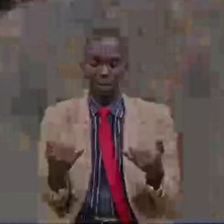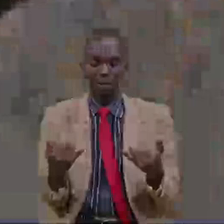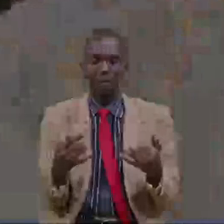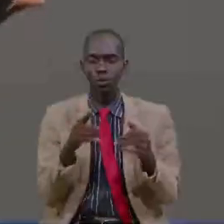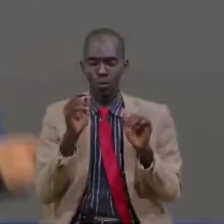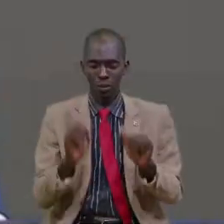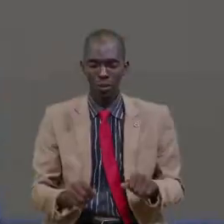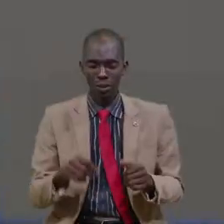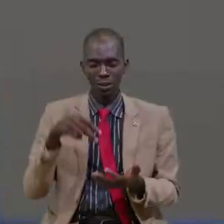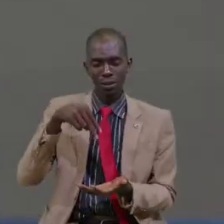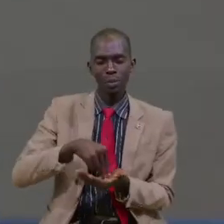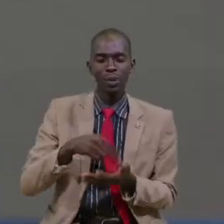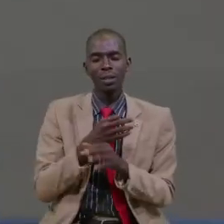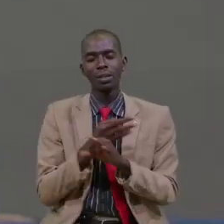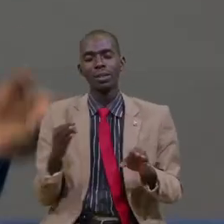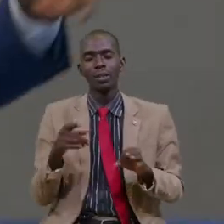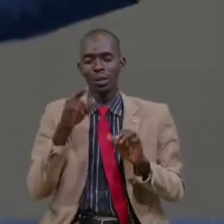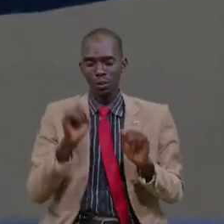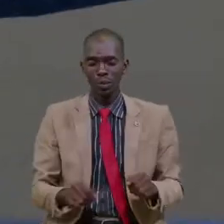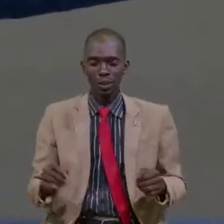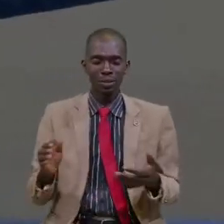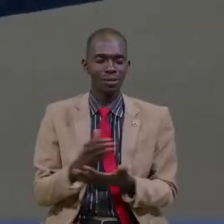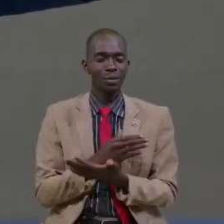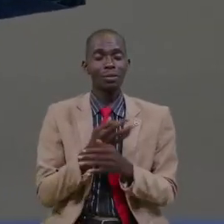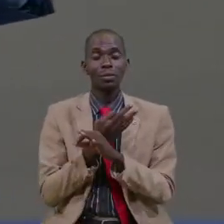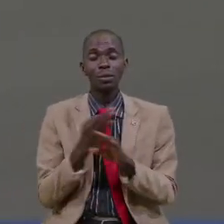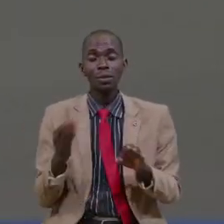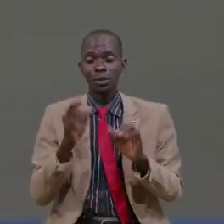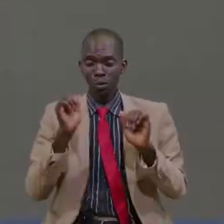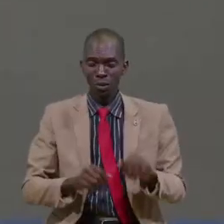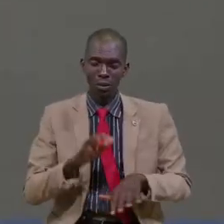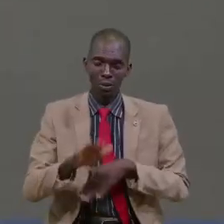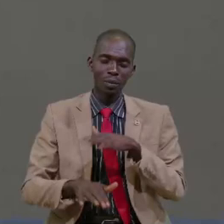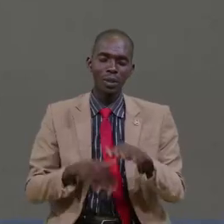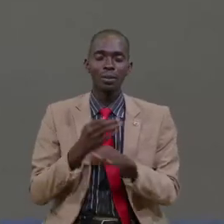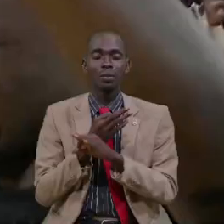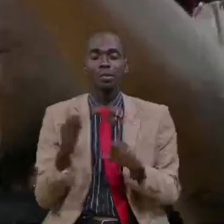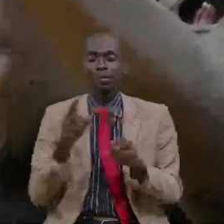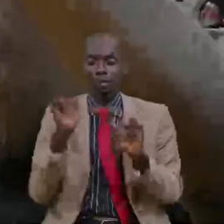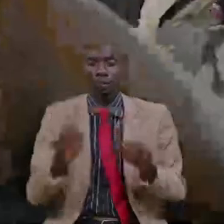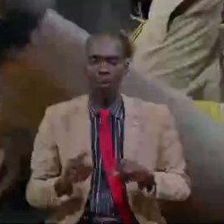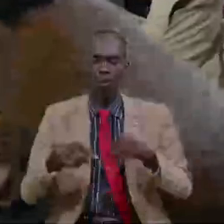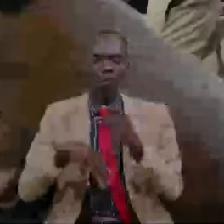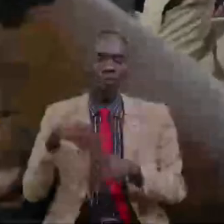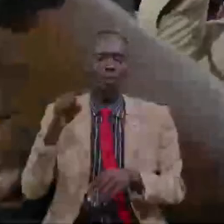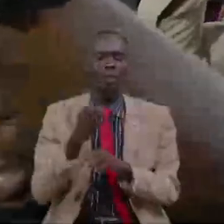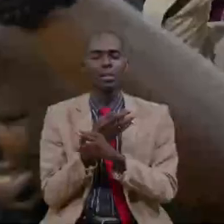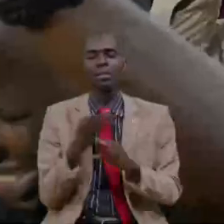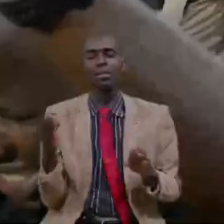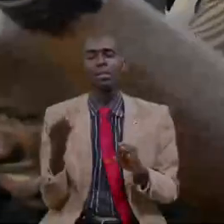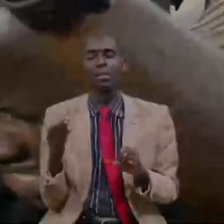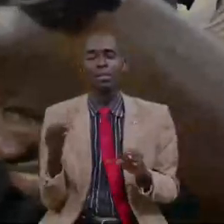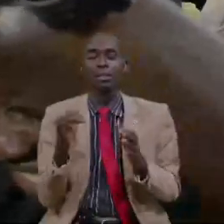Maintenant, tu peux tenir debout libre, tu peux t'asseoir libre, tu peux marcher librement, tu peux aller